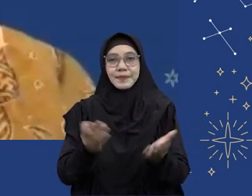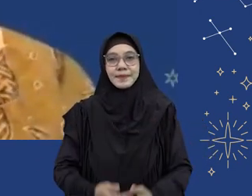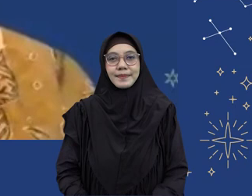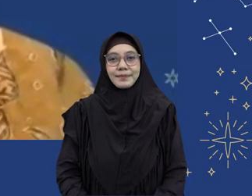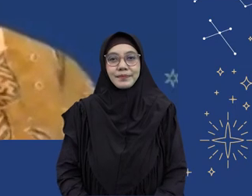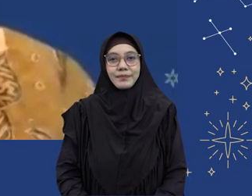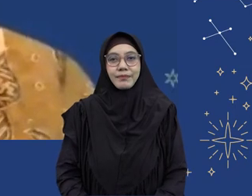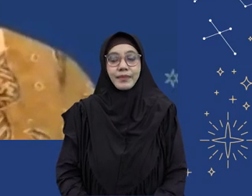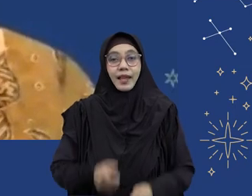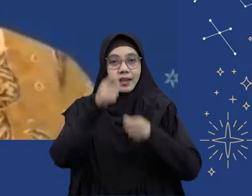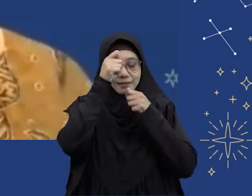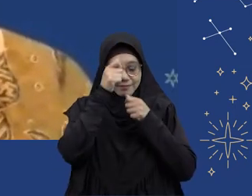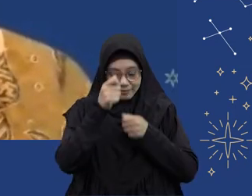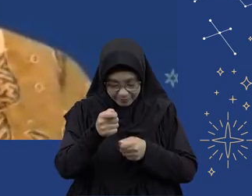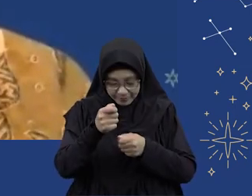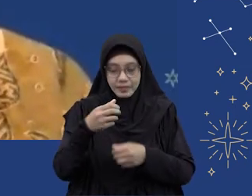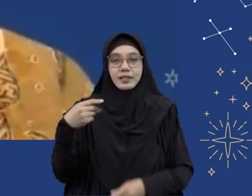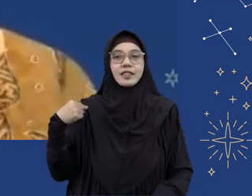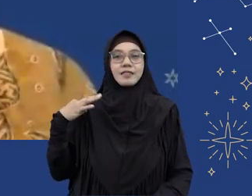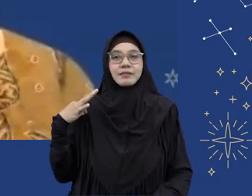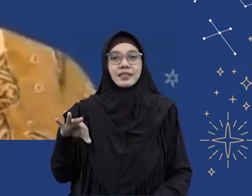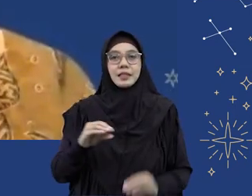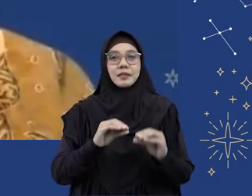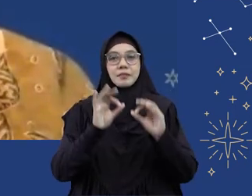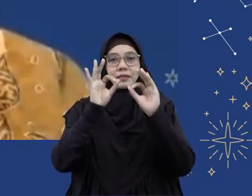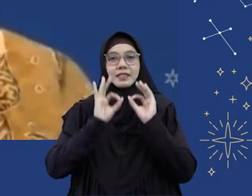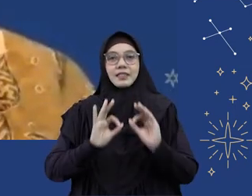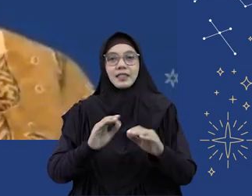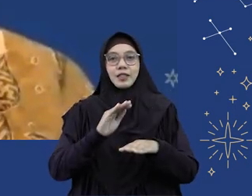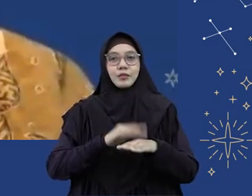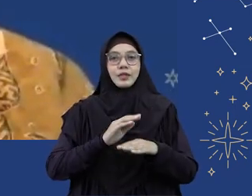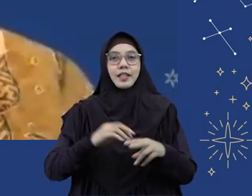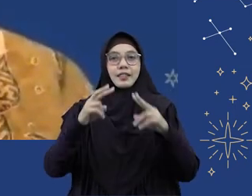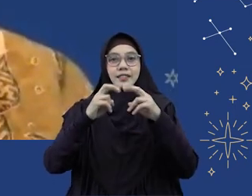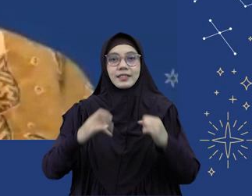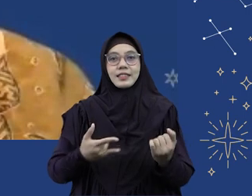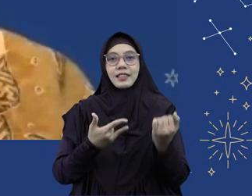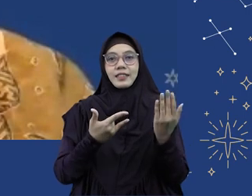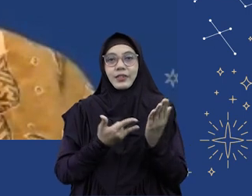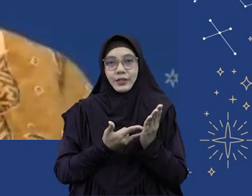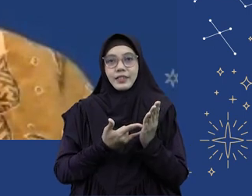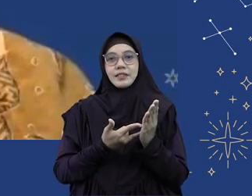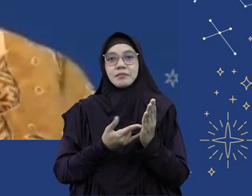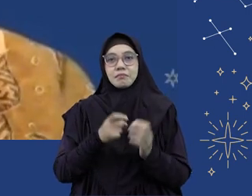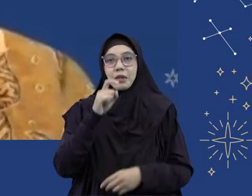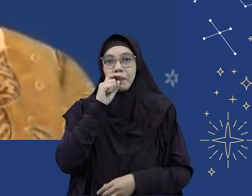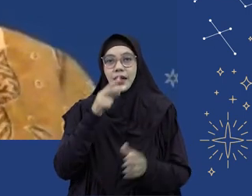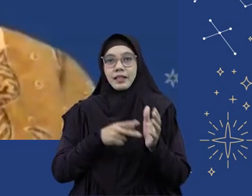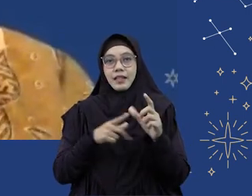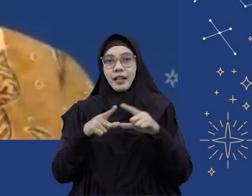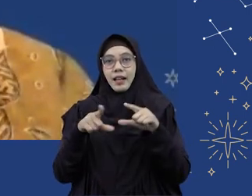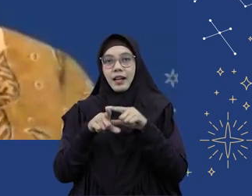yang saya hormati Menteri Pendidikan Kebudayaan riset dan teknologi Bapak Nadim Makarim